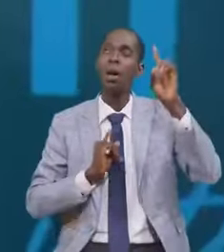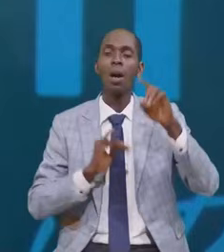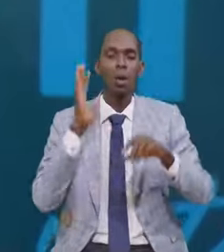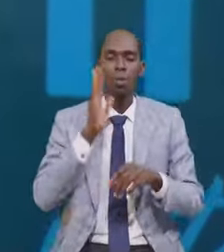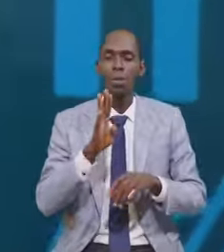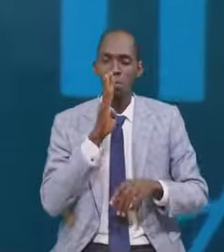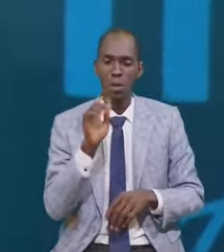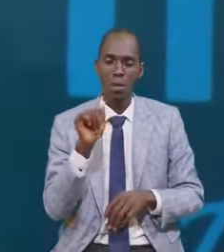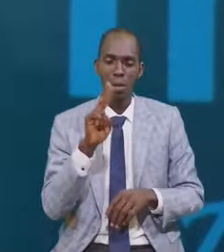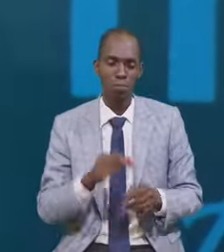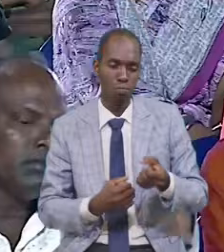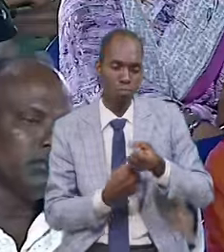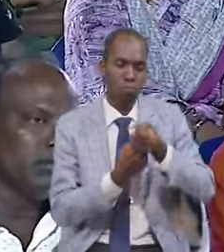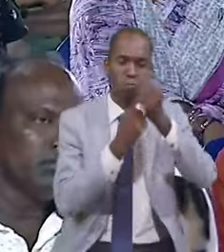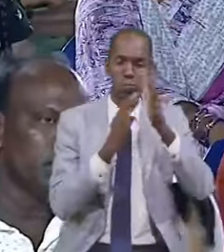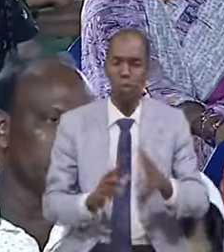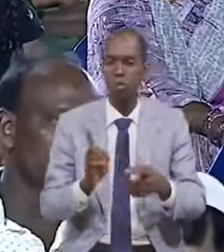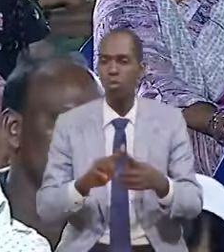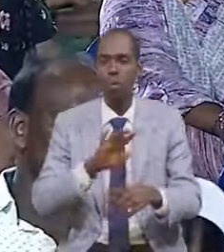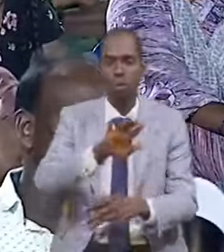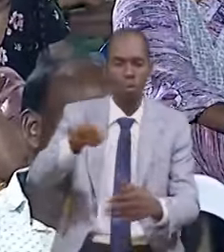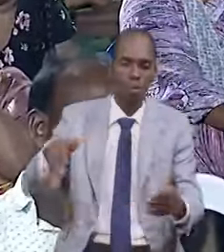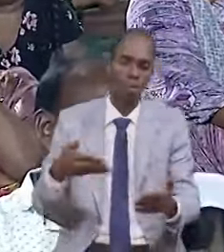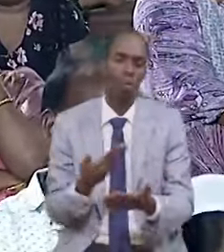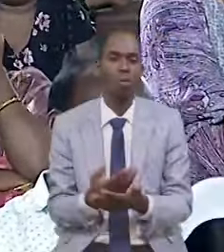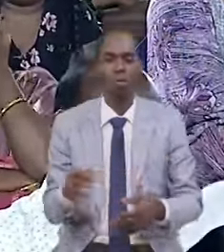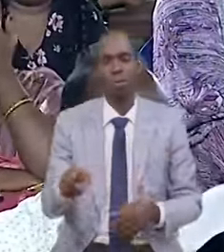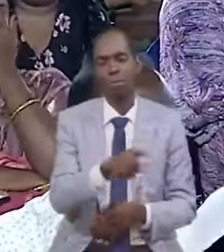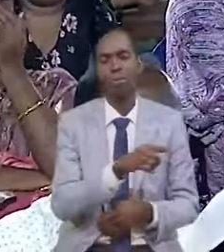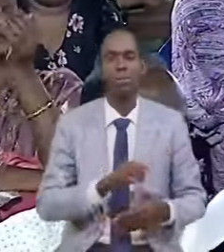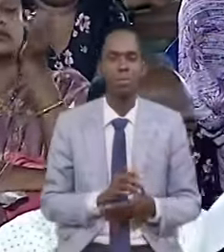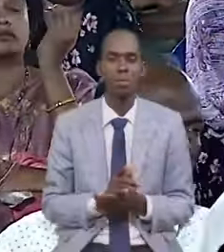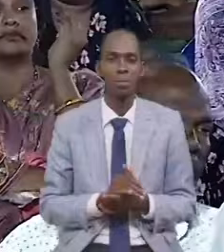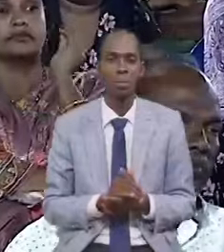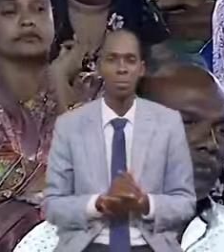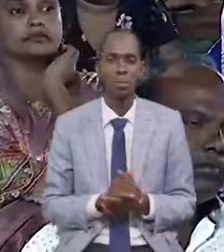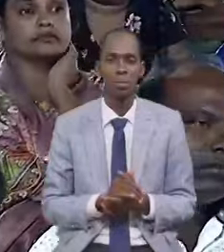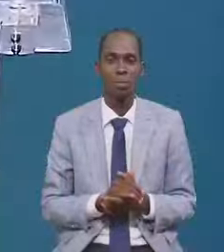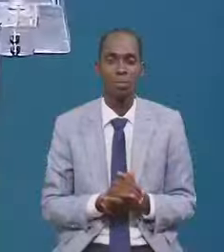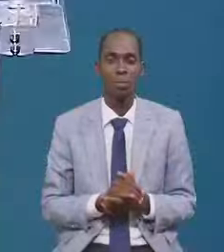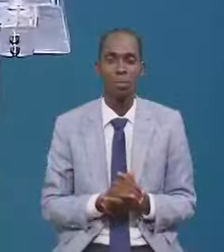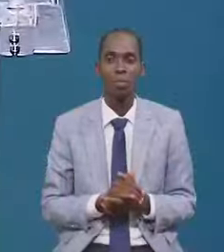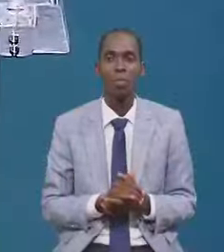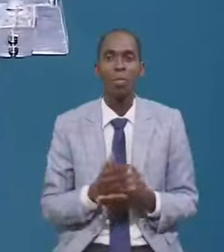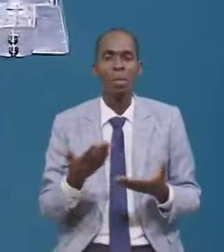విడుదలిస్తాను. నేను మీకు ఏ విధంగా న్యాయవాదిగా ఉన్నానో వారికి నేను న్యాయవాదిగా ఉంటాను.